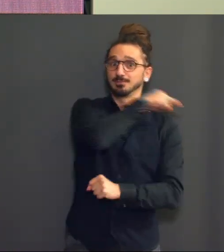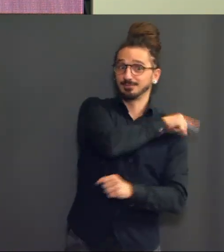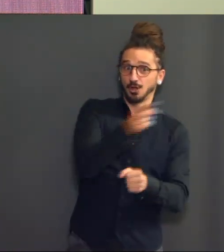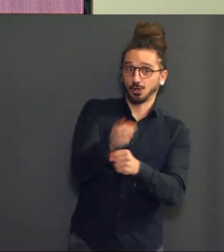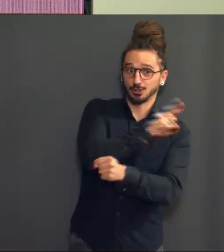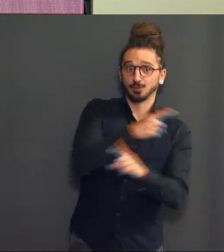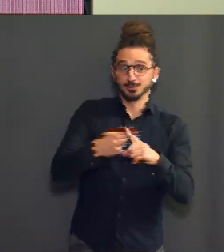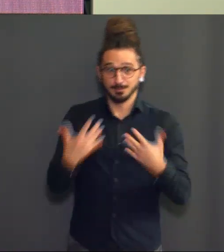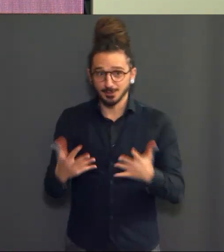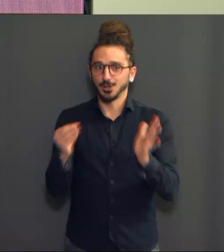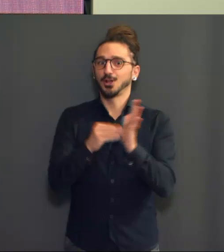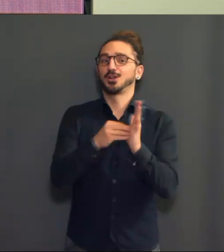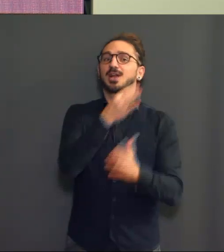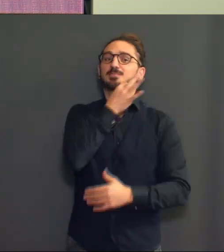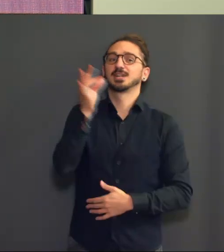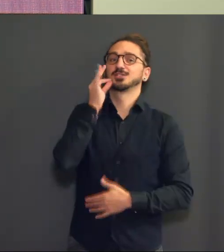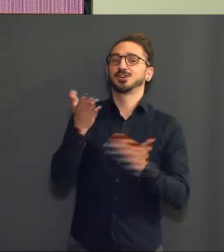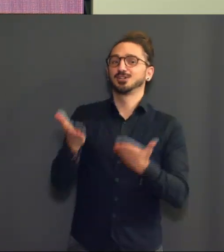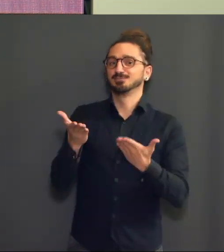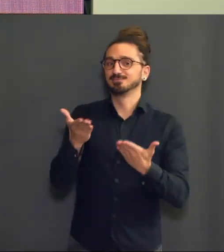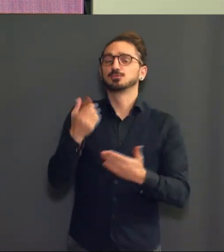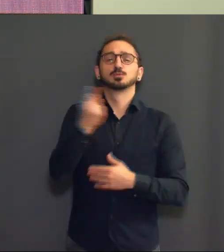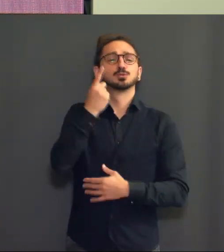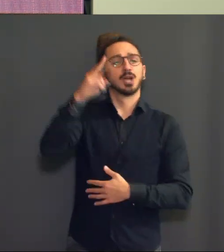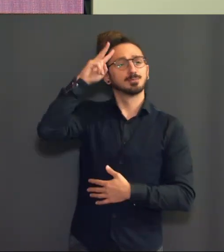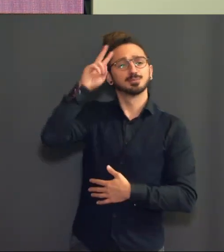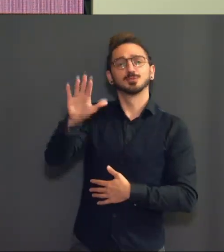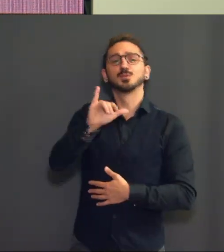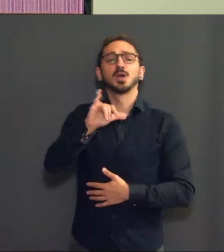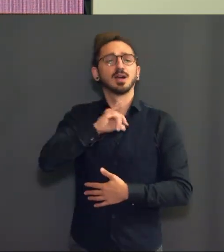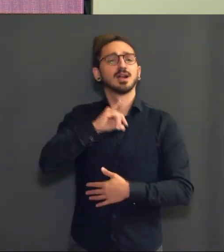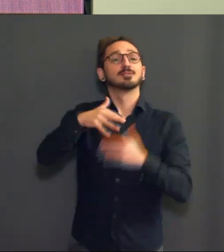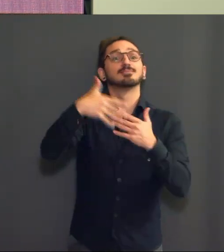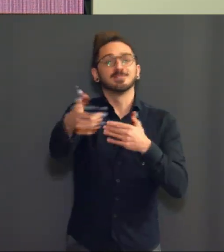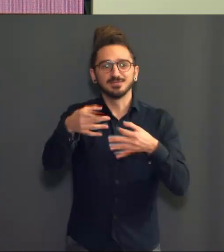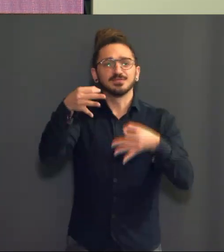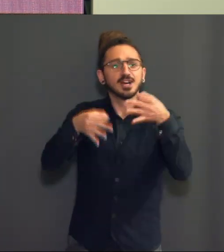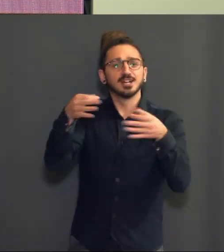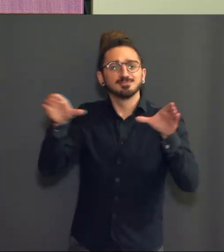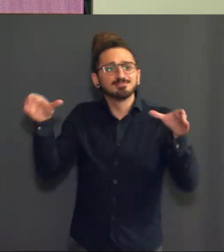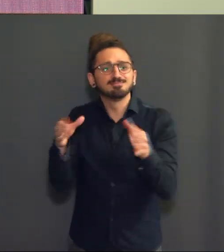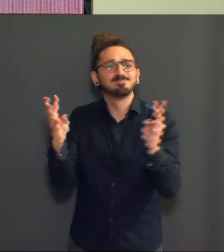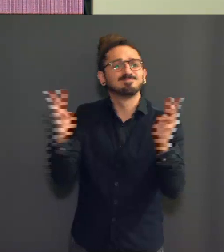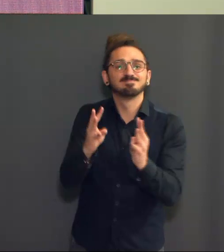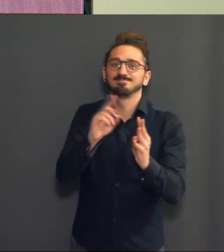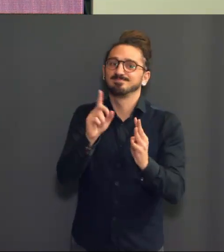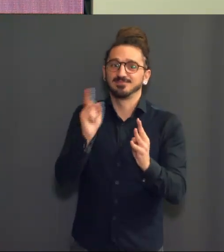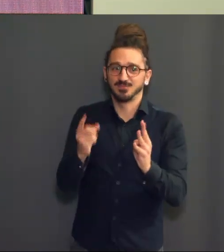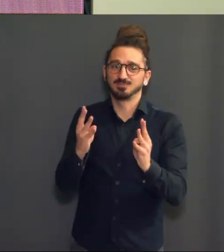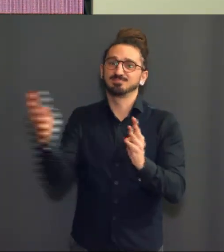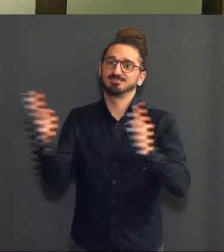partage qu'il recèle. Mais nous souhaitons malgré tout à la communauté musulmane de passer le meilleur Ramadan possible.